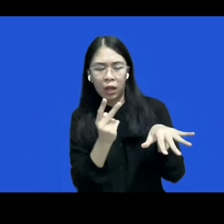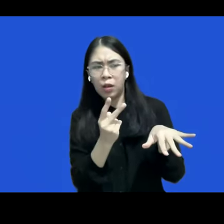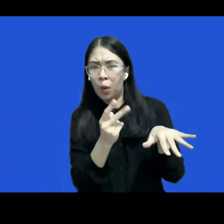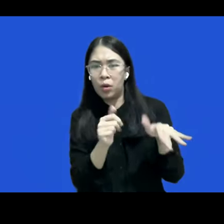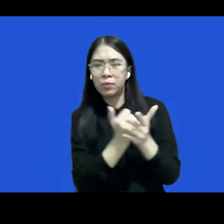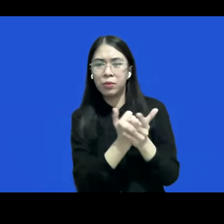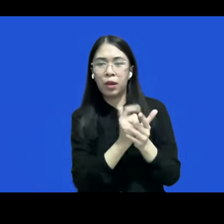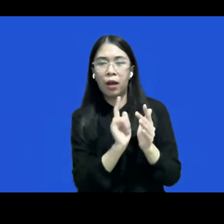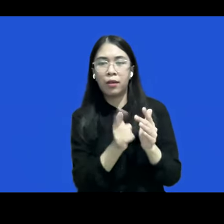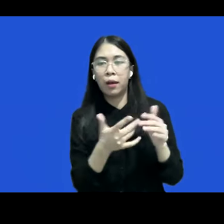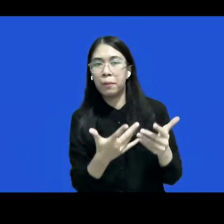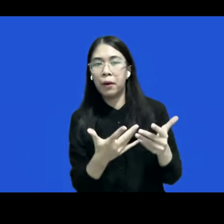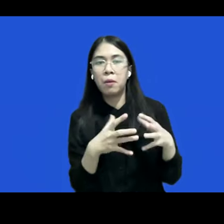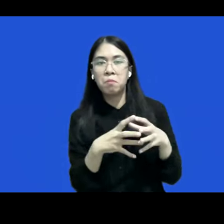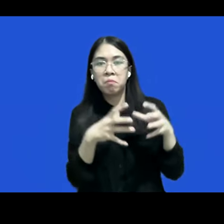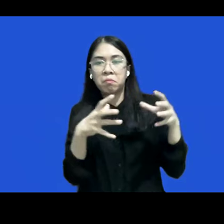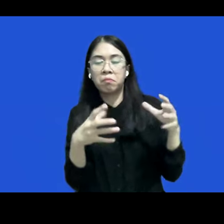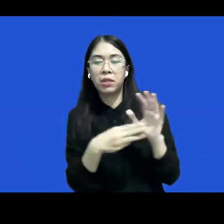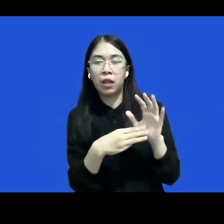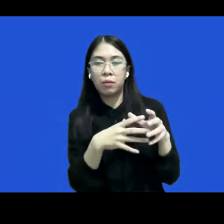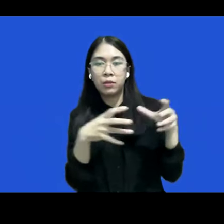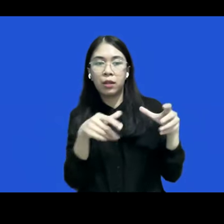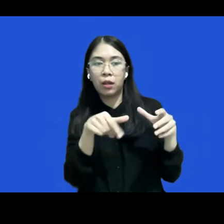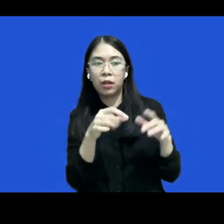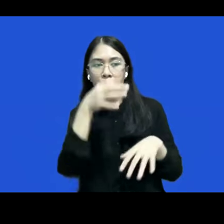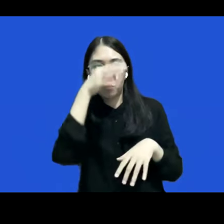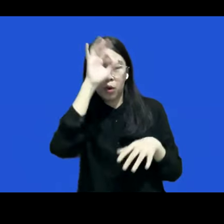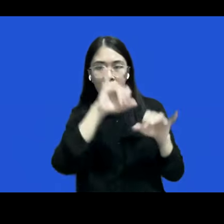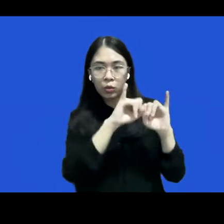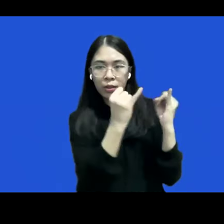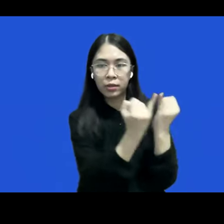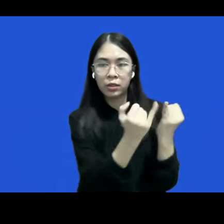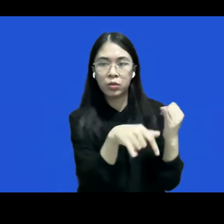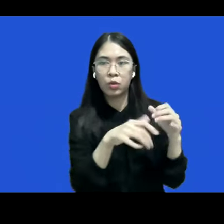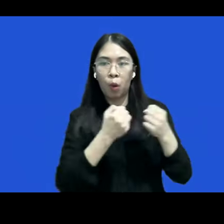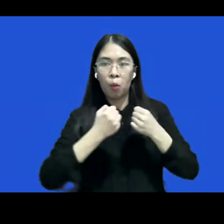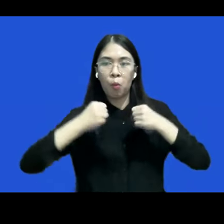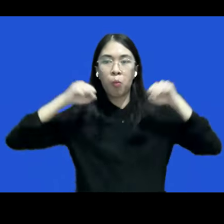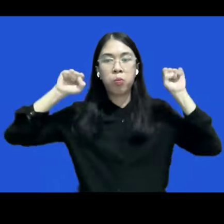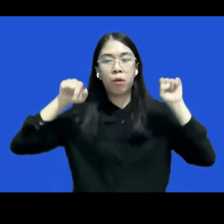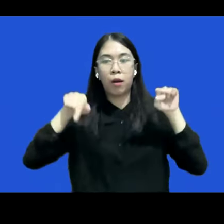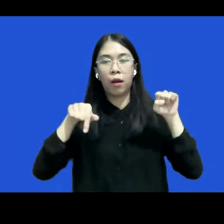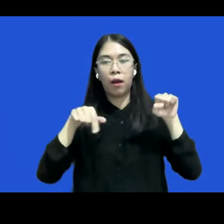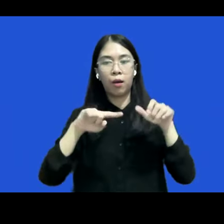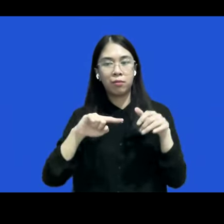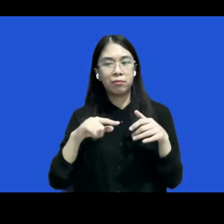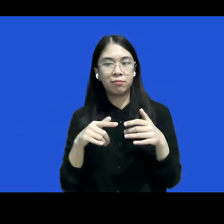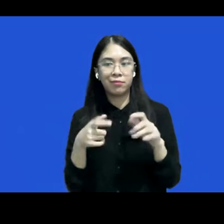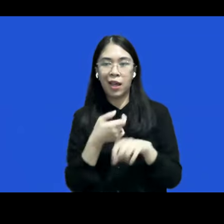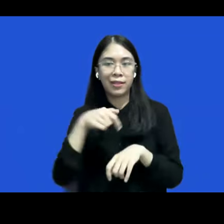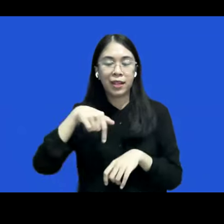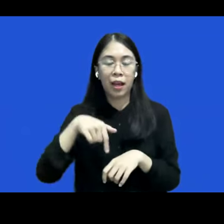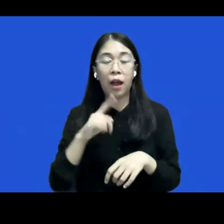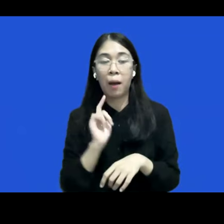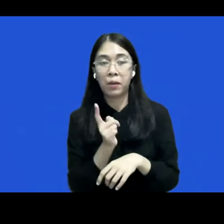besar untuk menjadikan Polri sebagai institusi yang lebih super body daripada yang sekarang. Hal ini dikarenakan